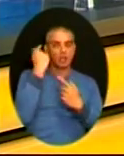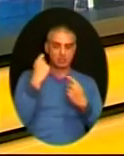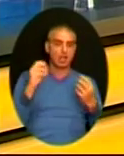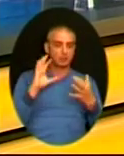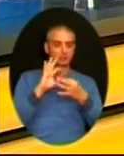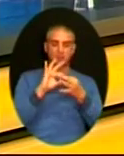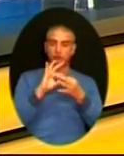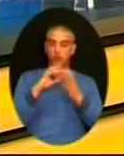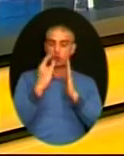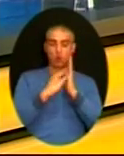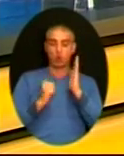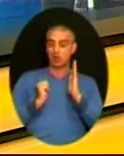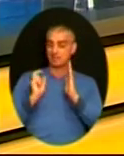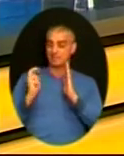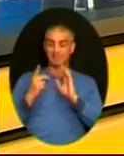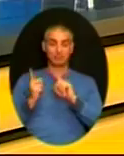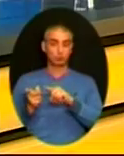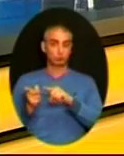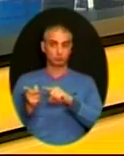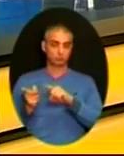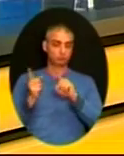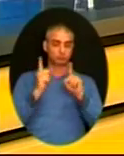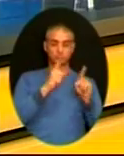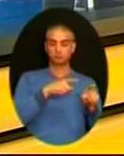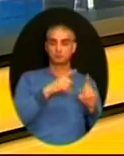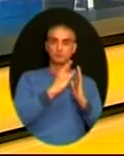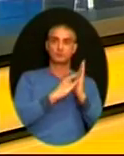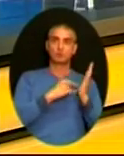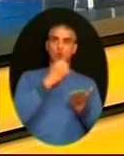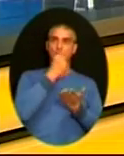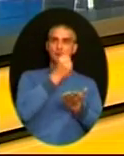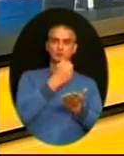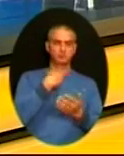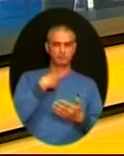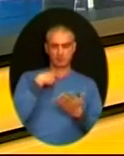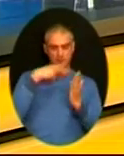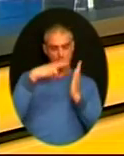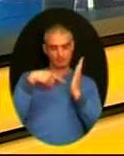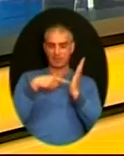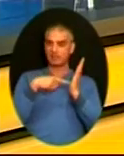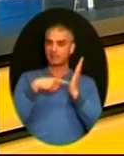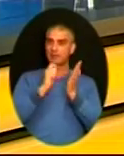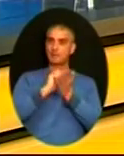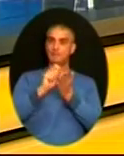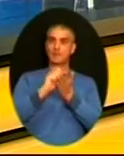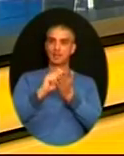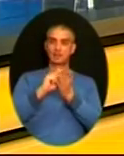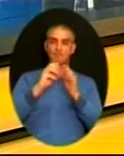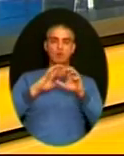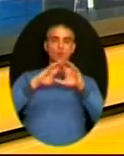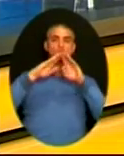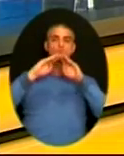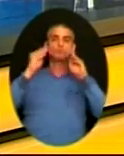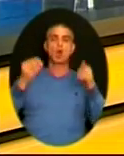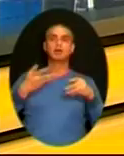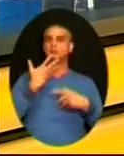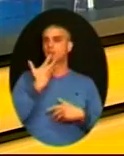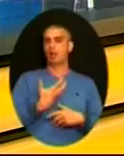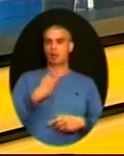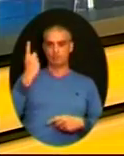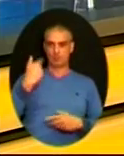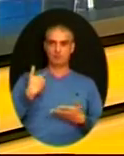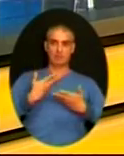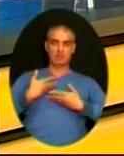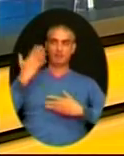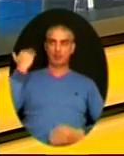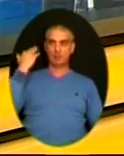קשר ישיר בין חוק הגיוס לחוק התקציב. אני מקריא לכם מכתב של מועצת גדולי התורה